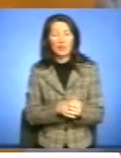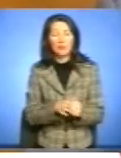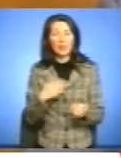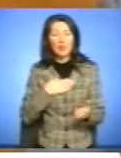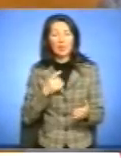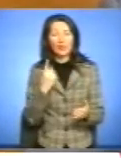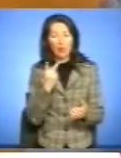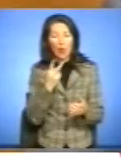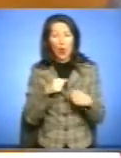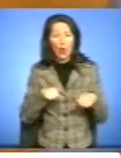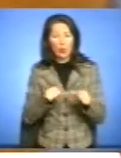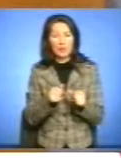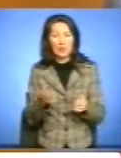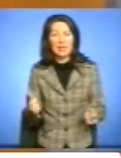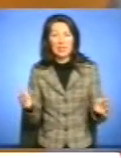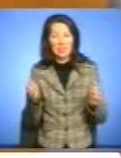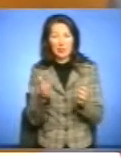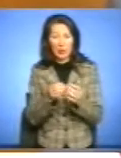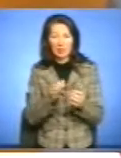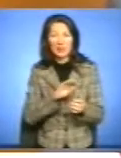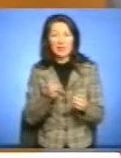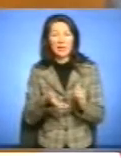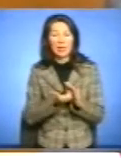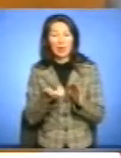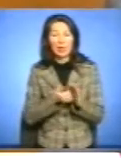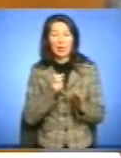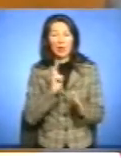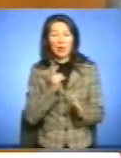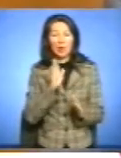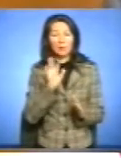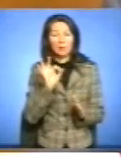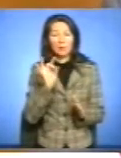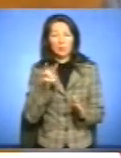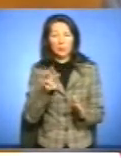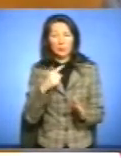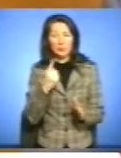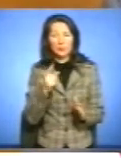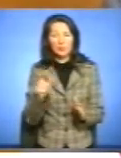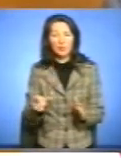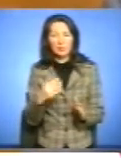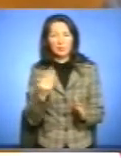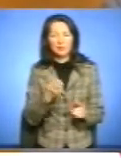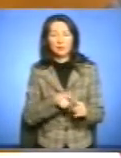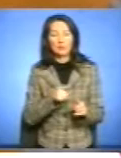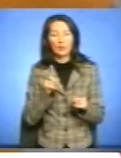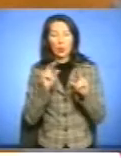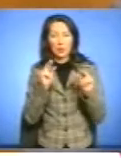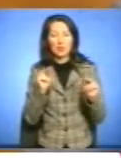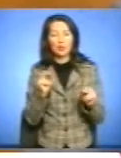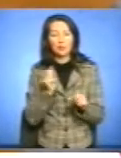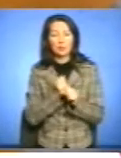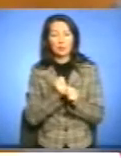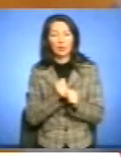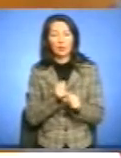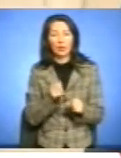двох комісіях вони збиралися, не хватило кворуму. По одній людині вони це обіцяють доробити